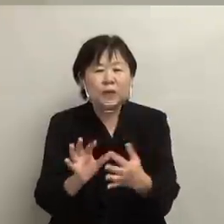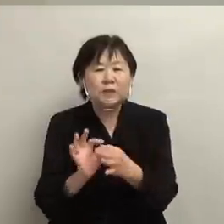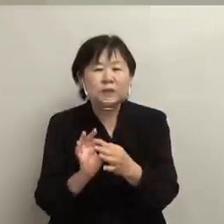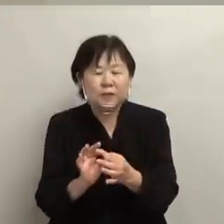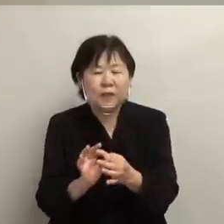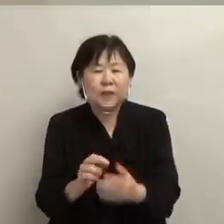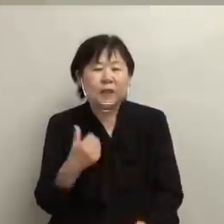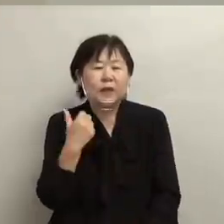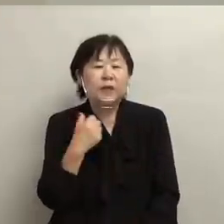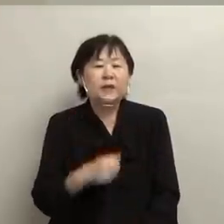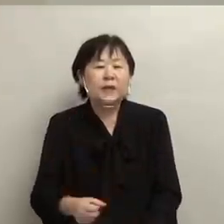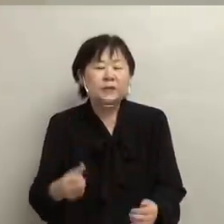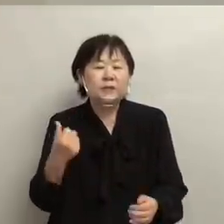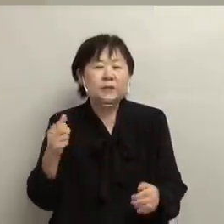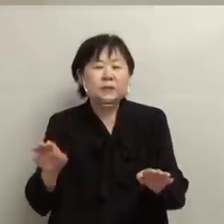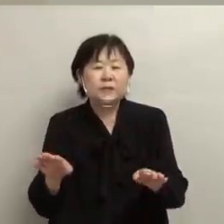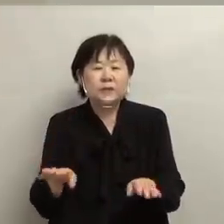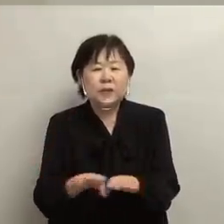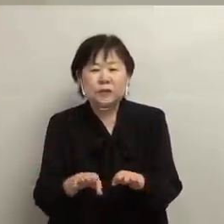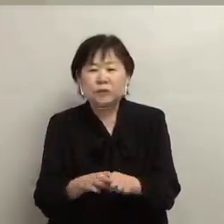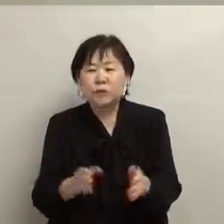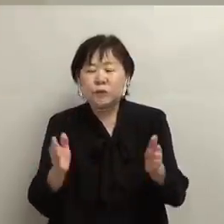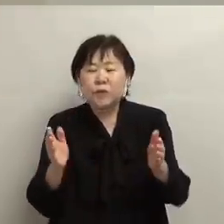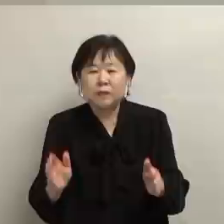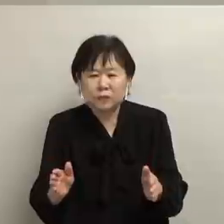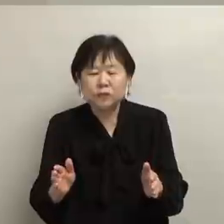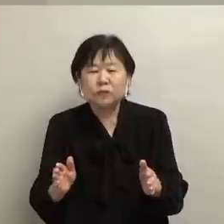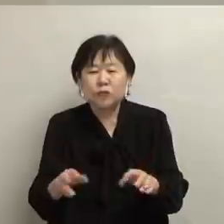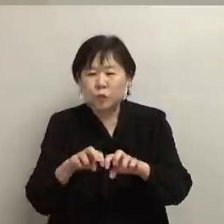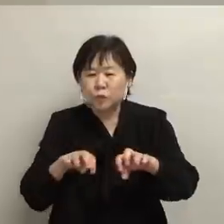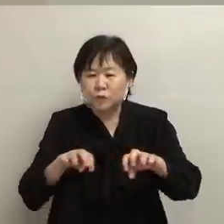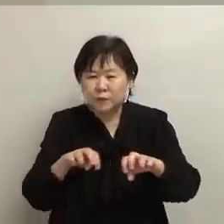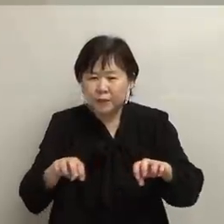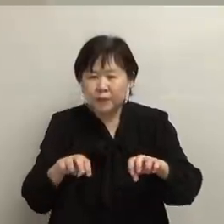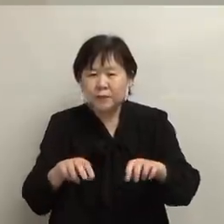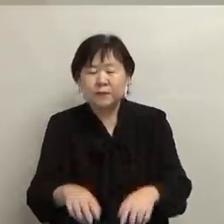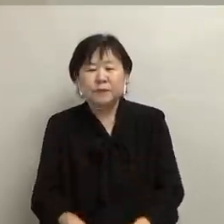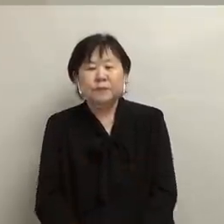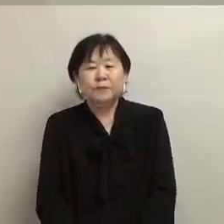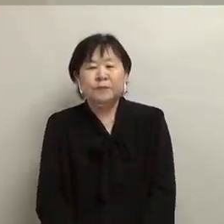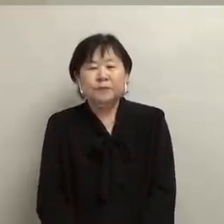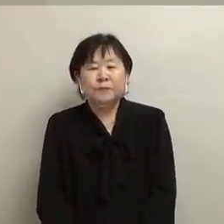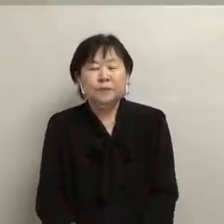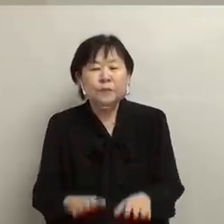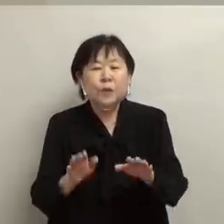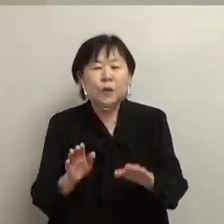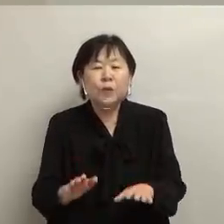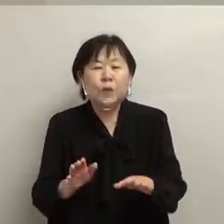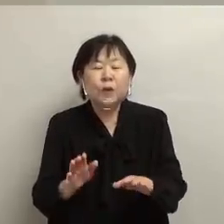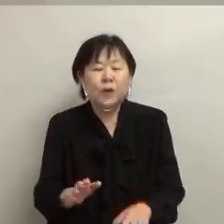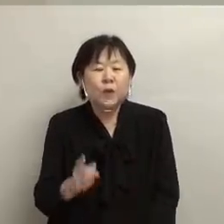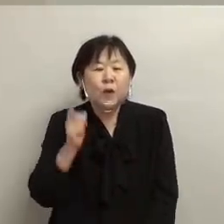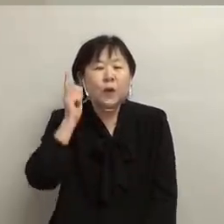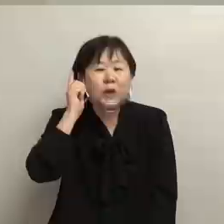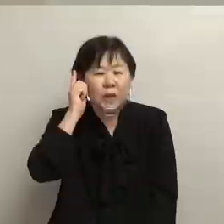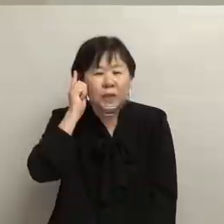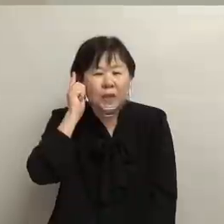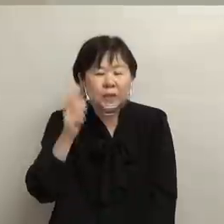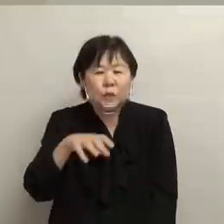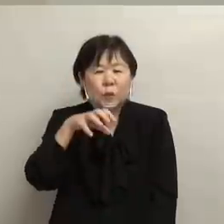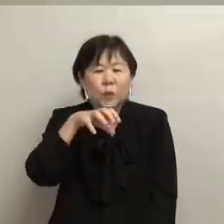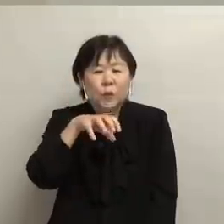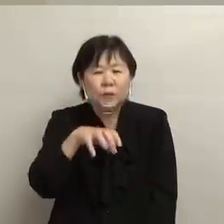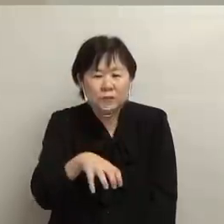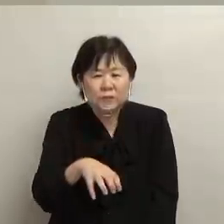夏休みいい期間中の9人いう分析に関する世代と思います今回も携帯電話の位置情報と法を用いて分析